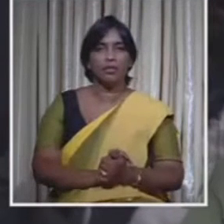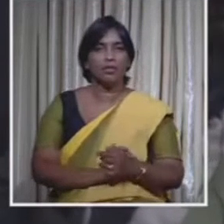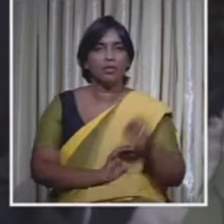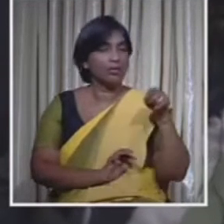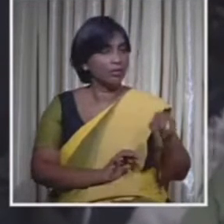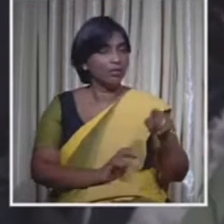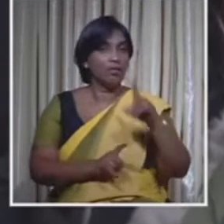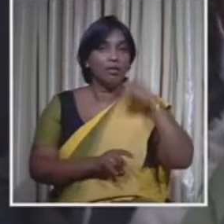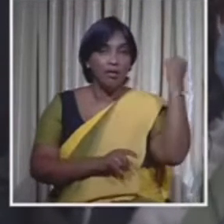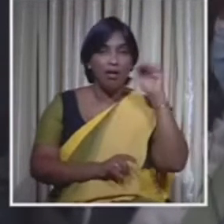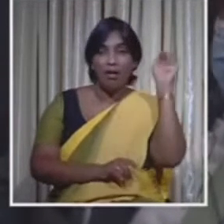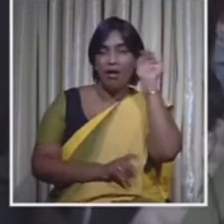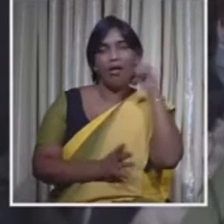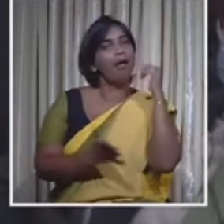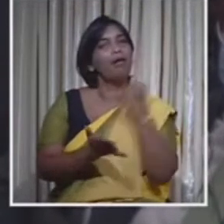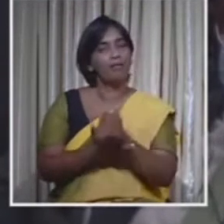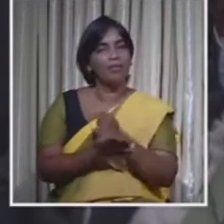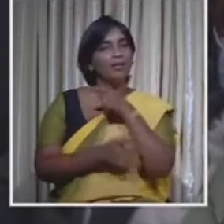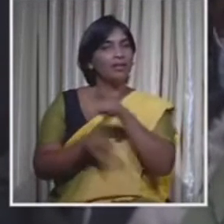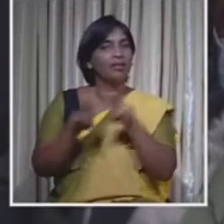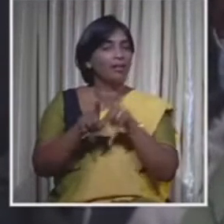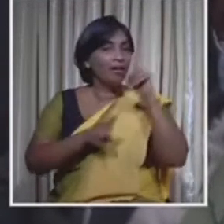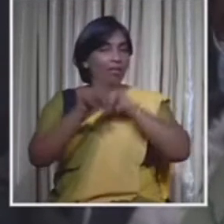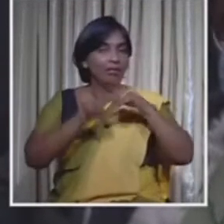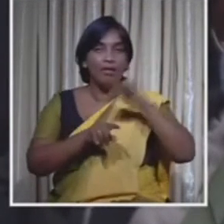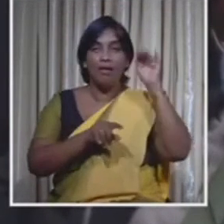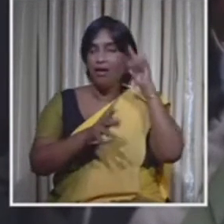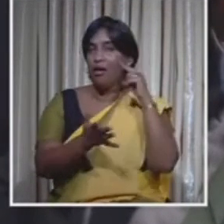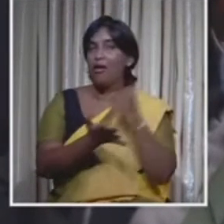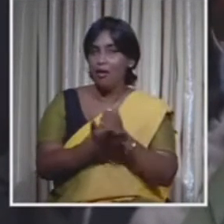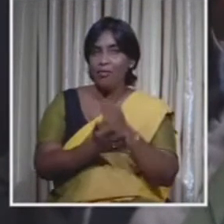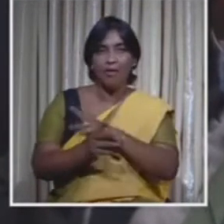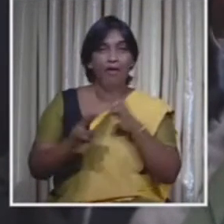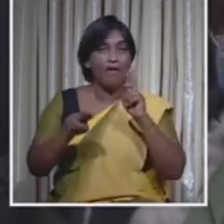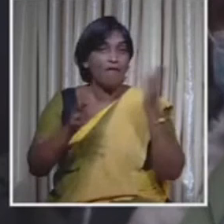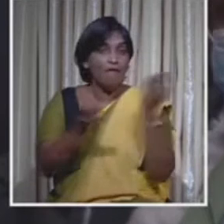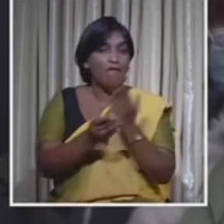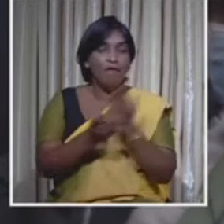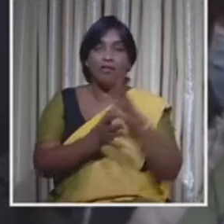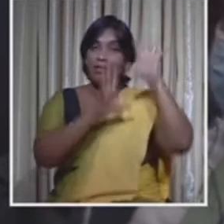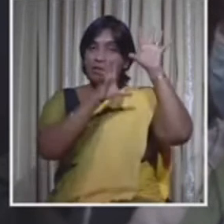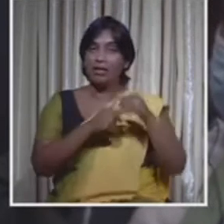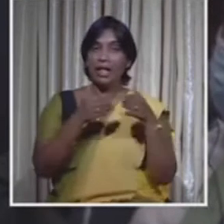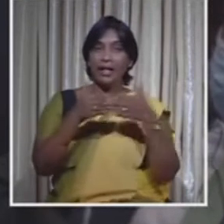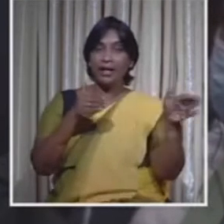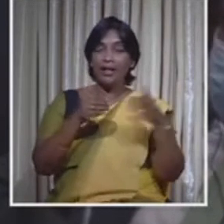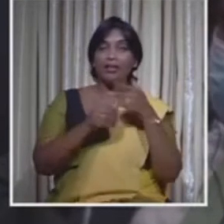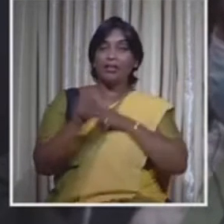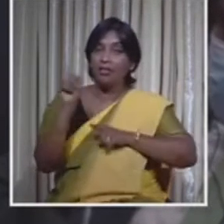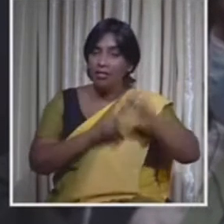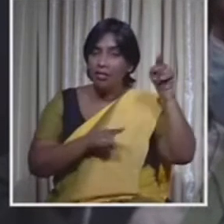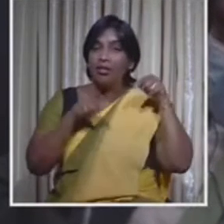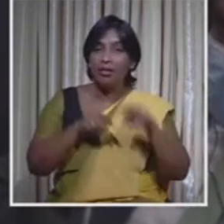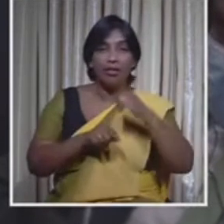මේ කතා අහගෙන ඉන්න අමාරුයි මේ කතා අහගෙන ඉන්න අමාරු වෙනකොට ෆයිල් මිටිය උස්සන් එන්න ගේට්ටුව ගාවට යන උදවිය